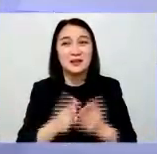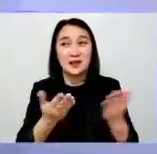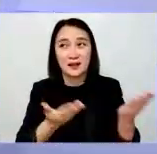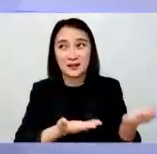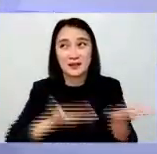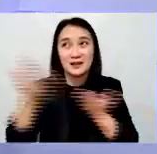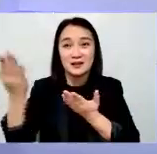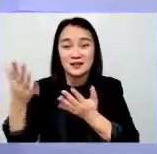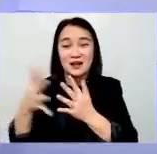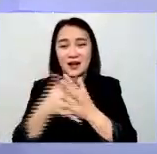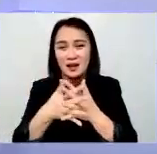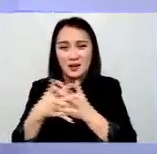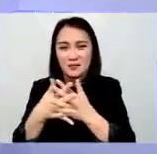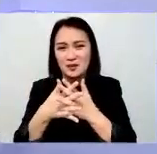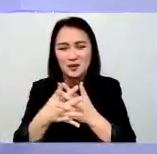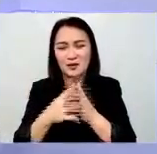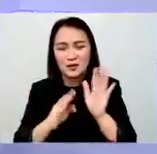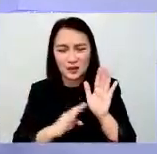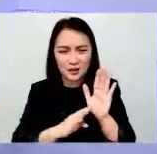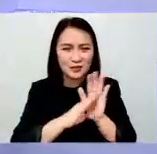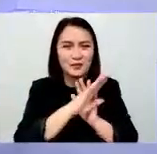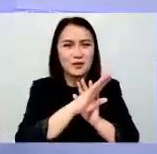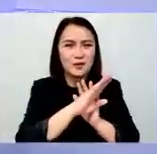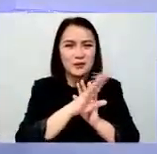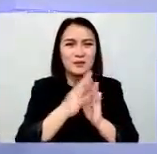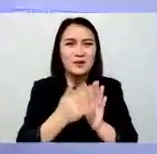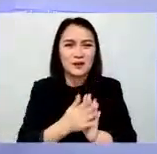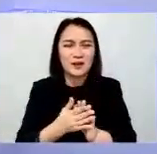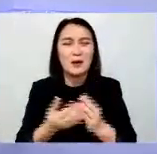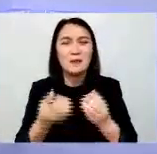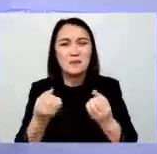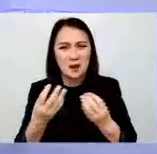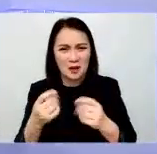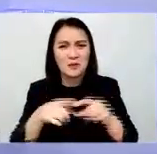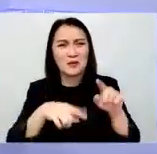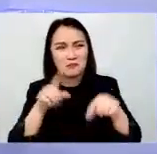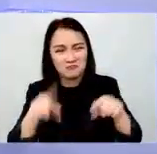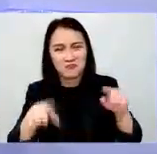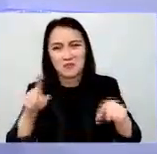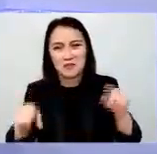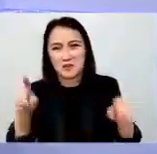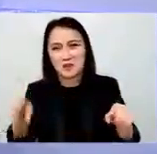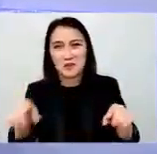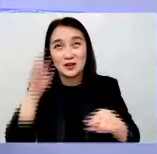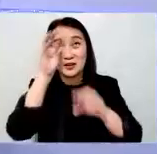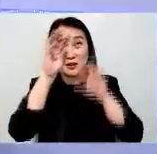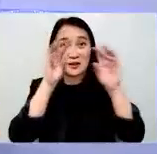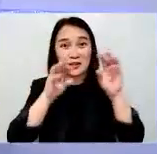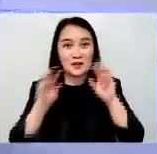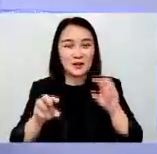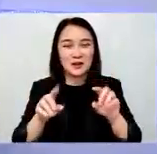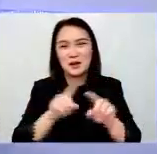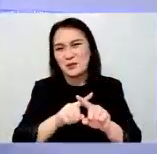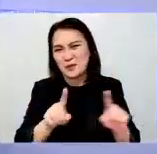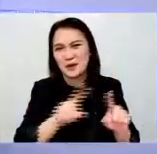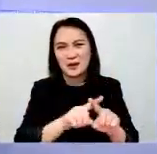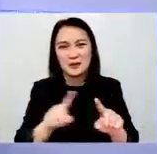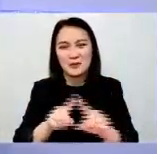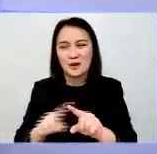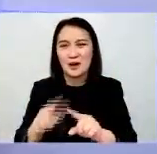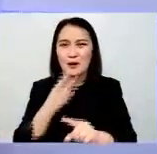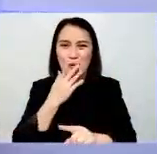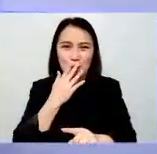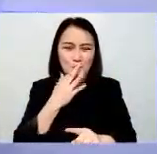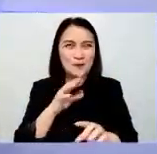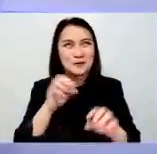panahon, na-develop na lang ng na-develop ang decor na ito hanggang sa magkaroon na ng iba't ibang uri, kulay at